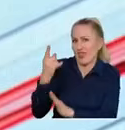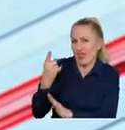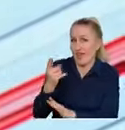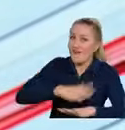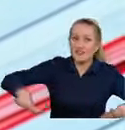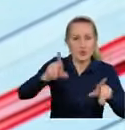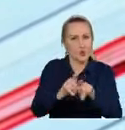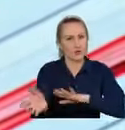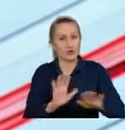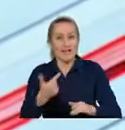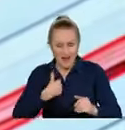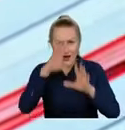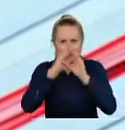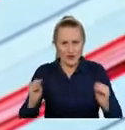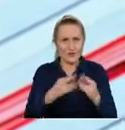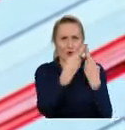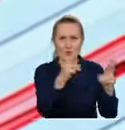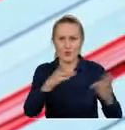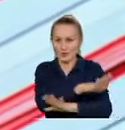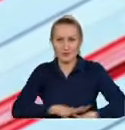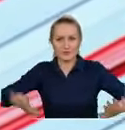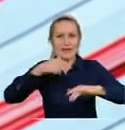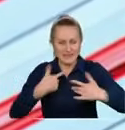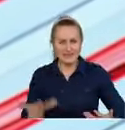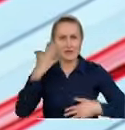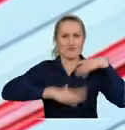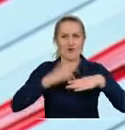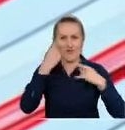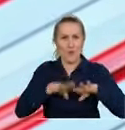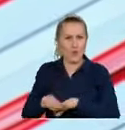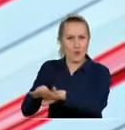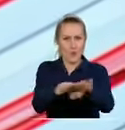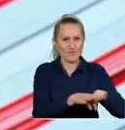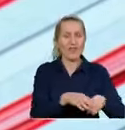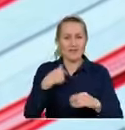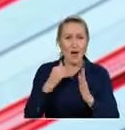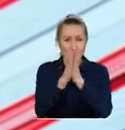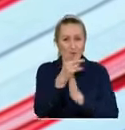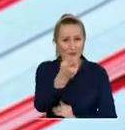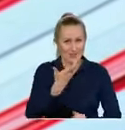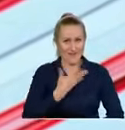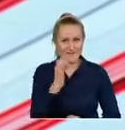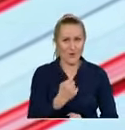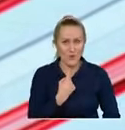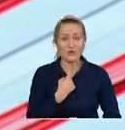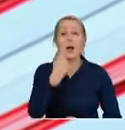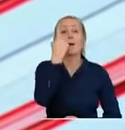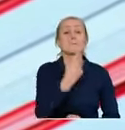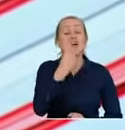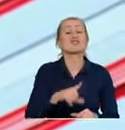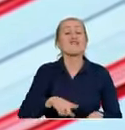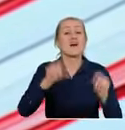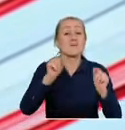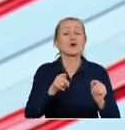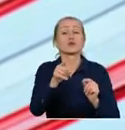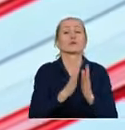Szanując różnorodność, będę budował jedność. Proszę państwa o wasze głosy. W pierwszej turze